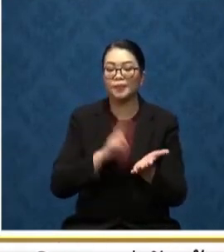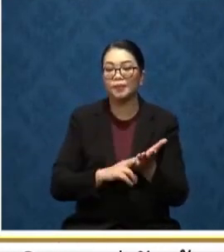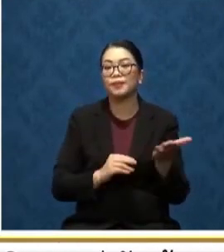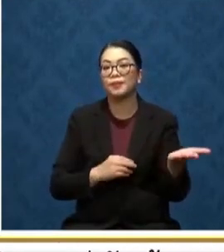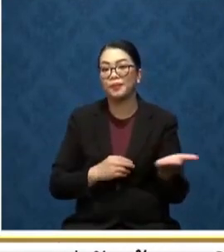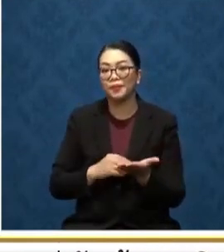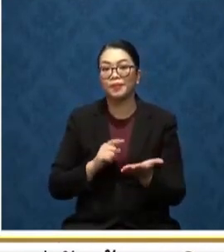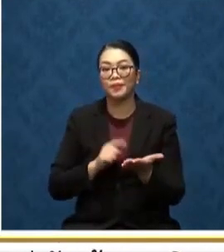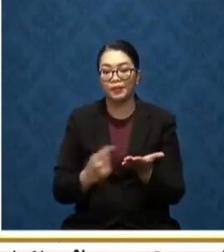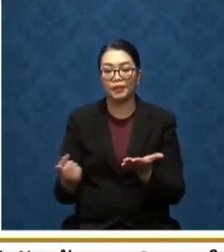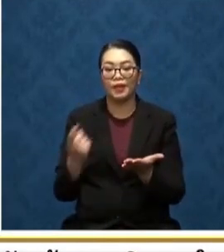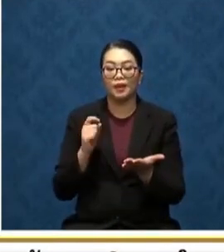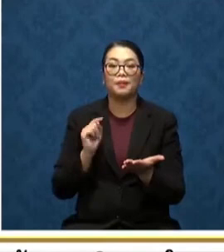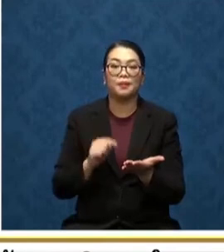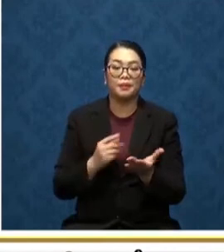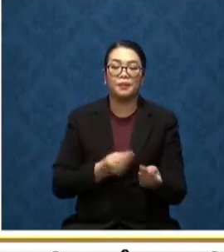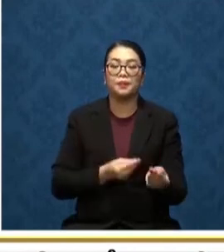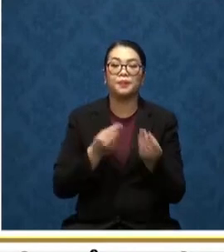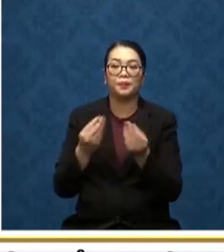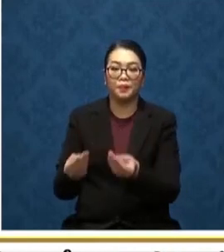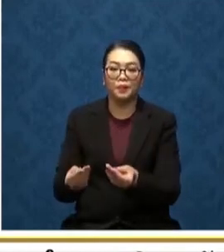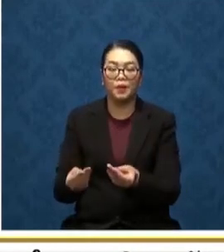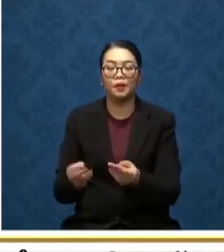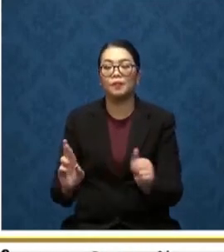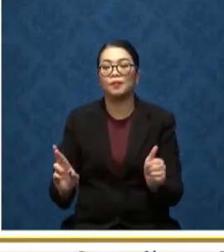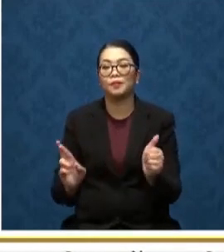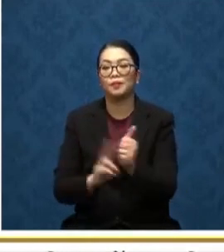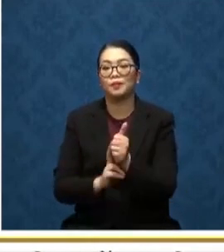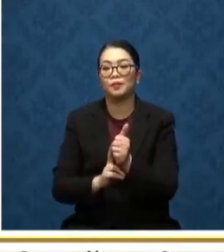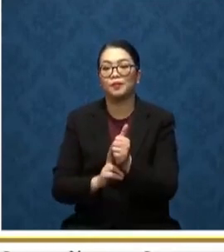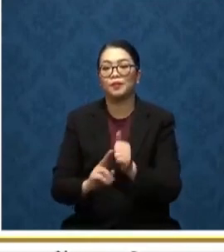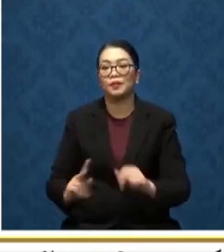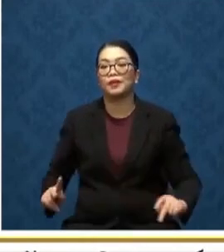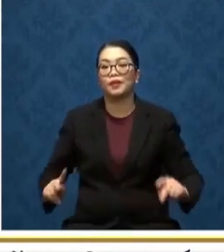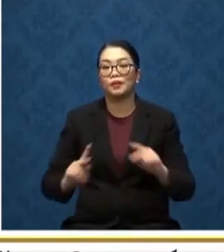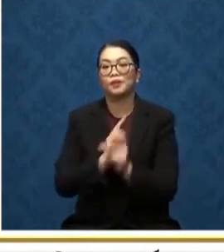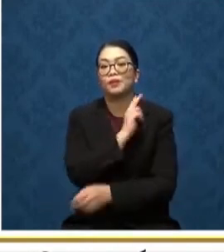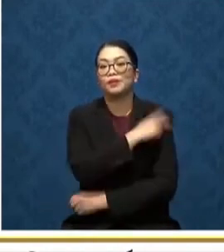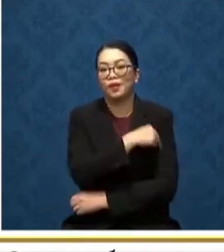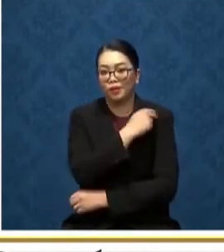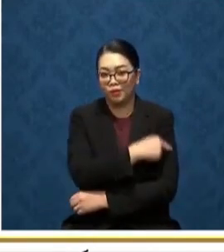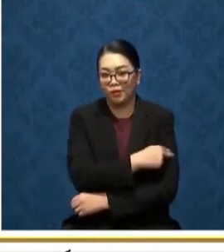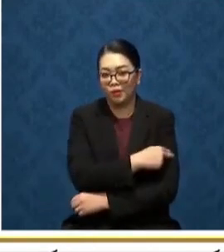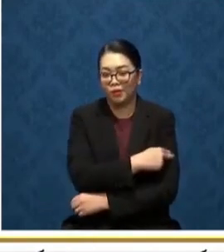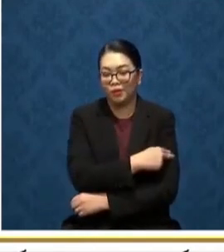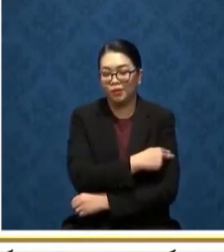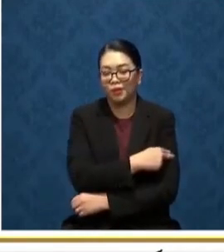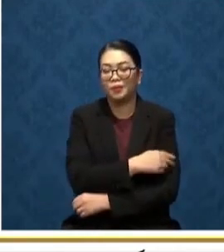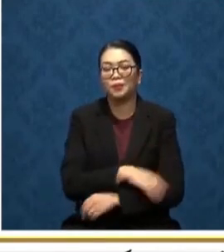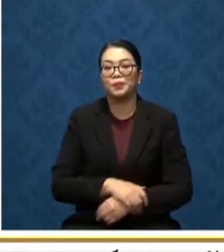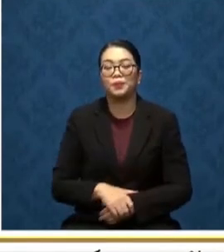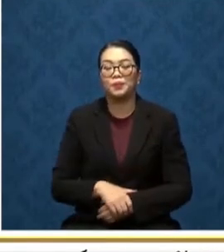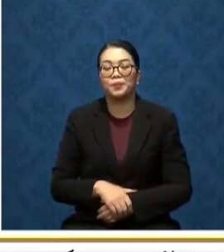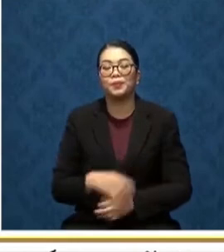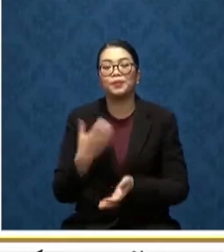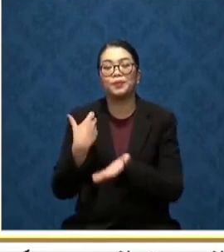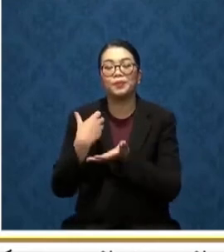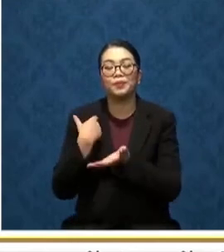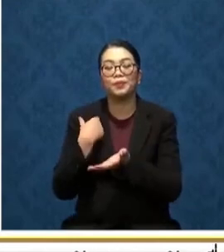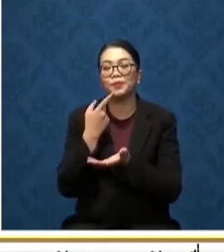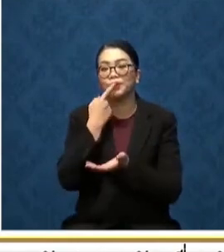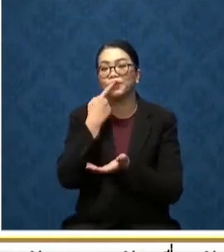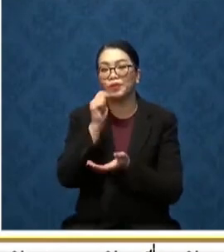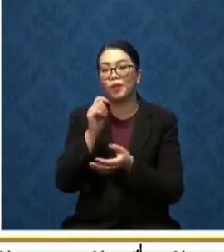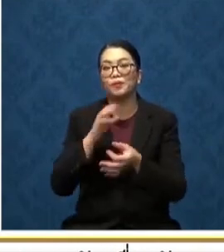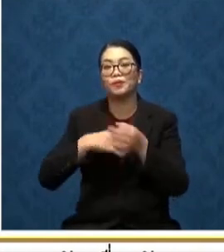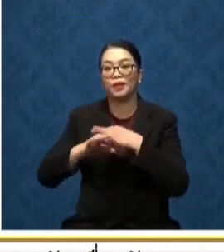ว่ากระทถามเรื่องนี้มอบหมายให้รำตีว่าการกระส่วงสารสุขในอนุทินชาวิลกูลเป็ผู้ตอบกระทถามแท